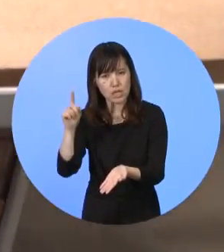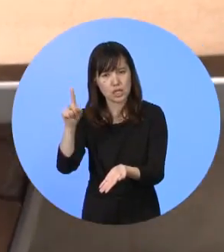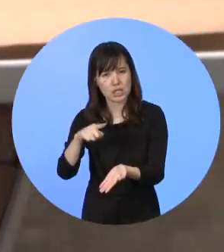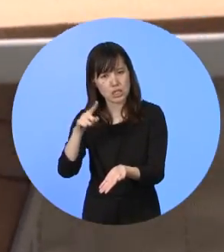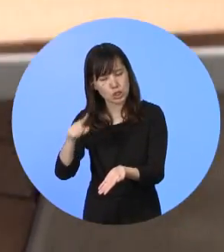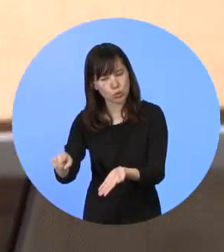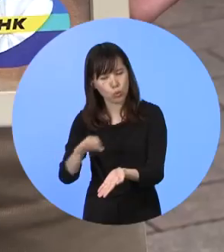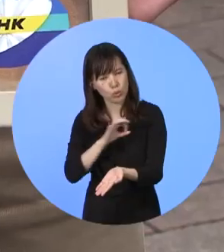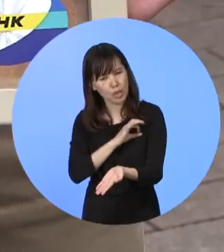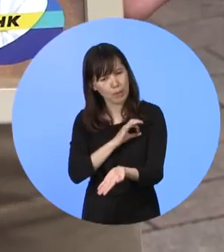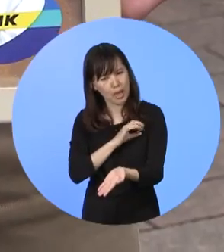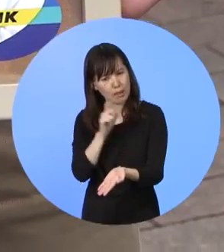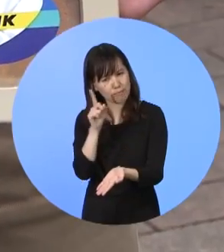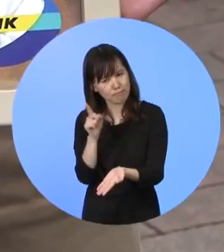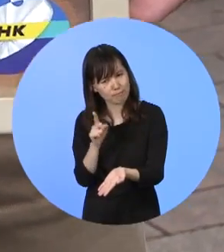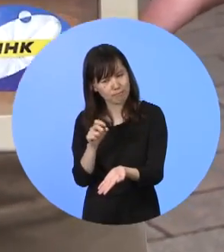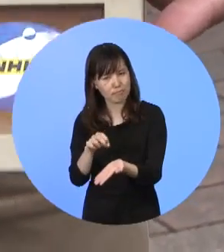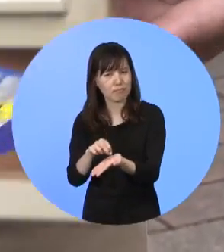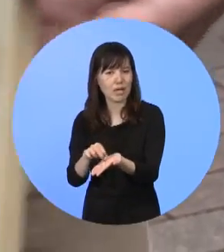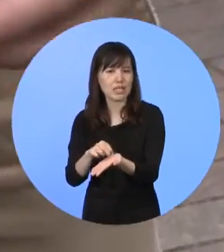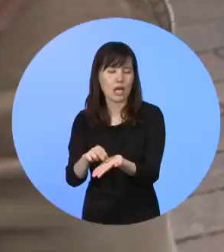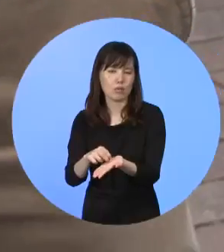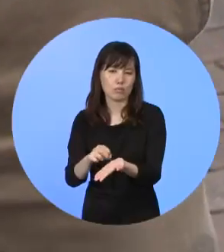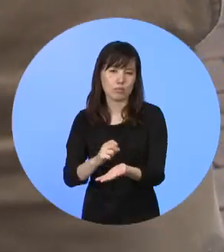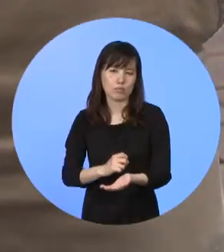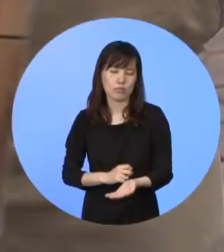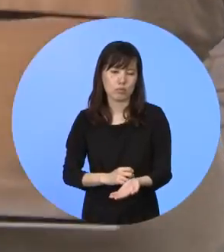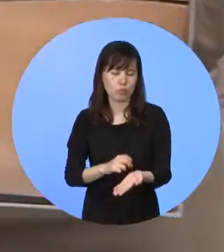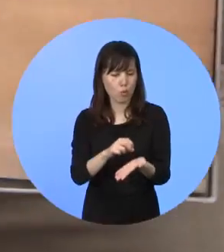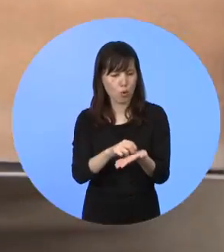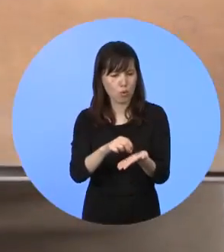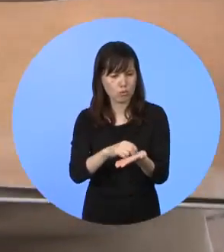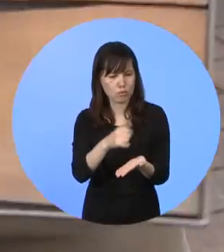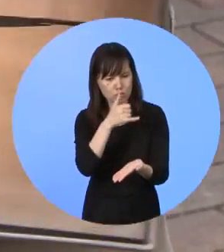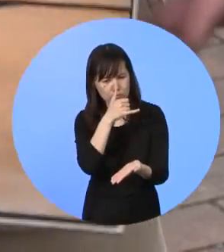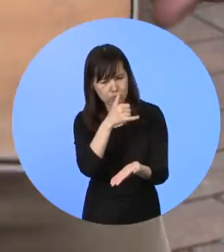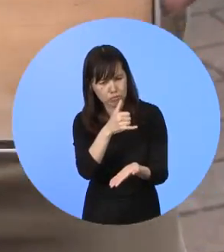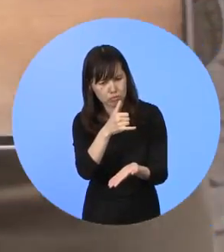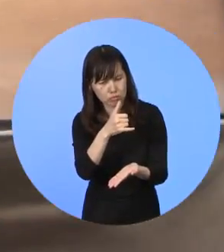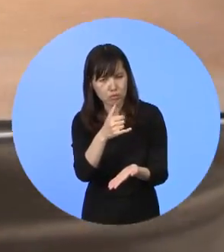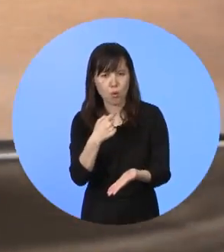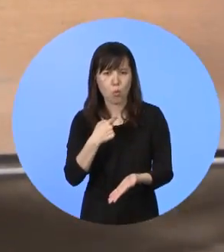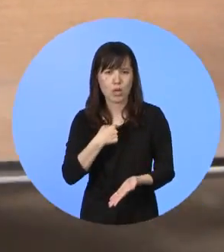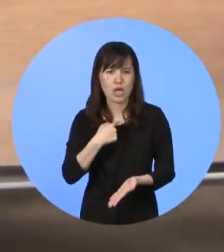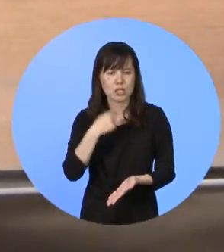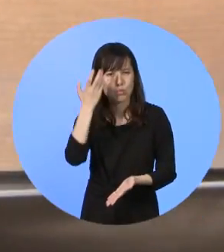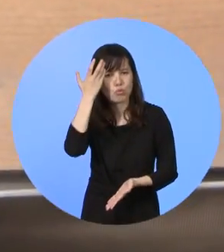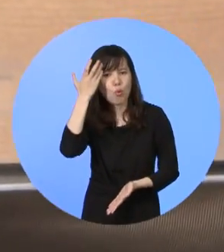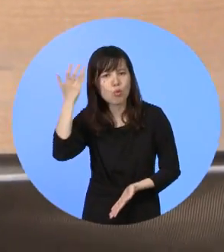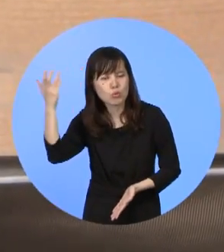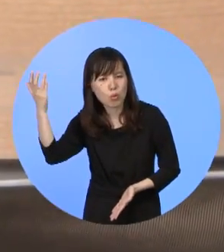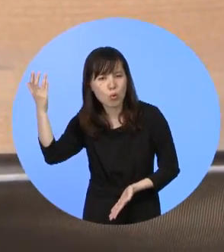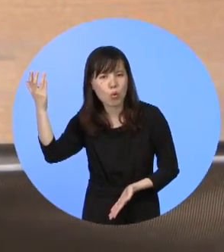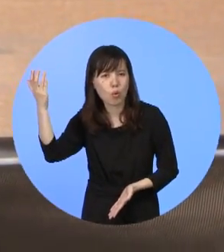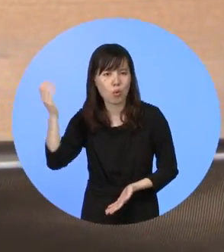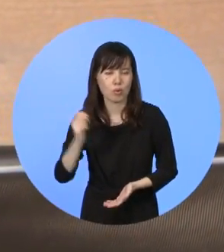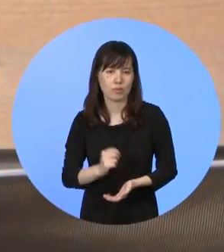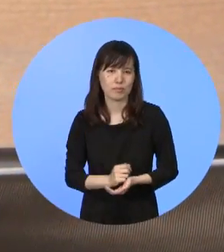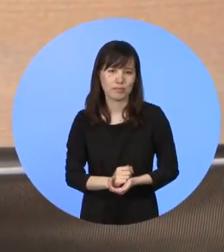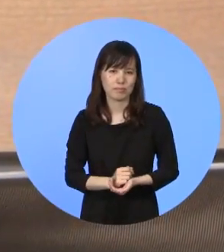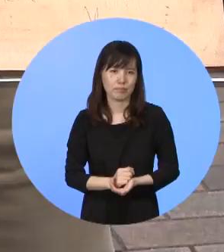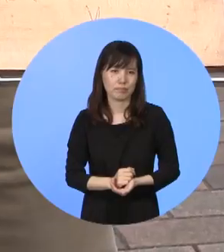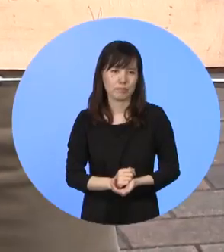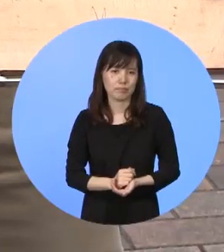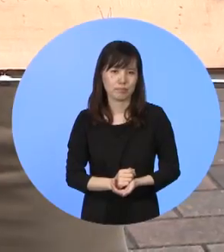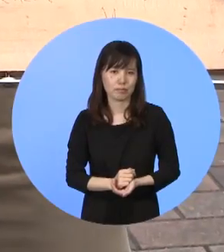ね、人の名前だと思いますね。どういう経緯でここに書かれたかって想像はしてるんですが、あの確証は得られて